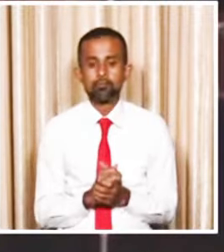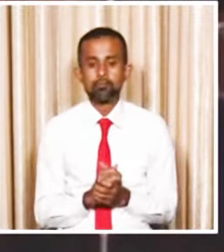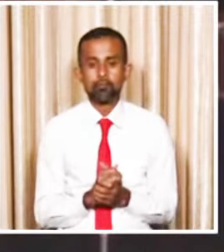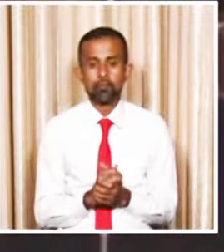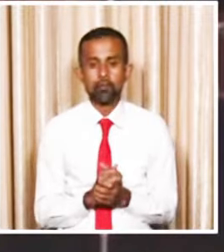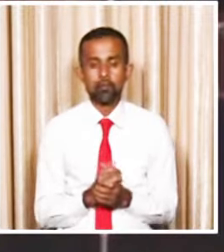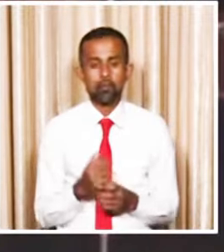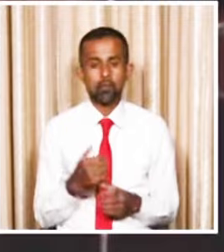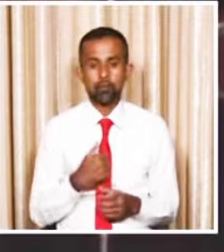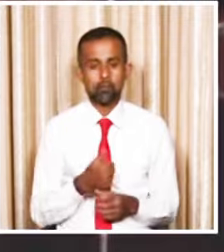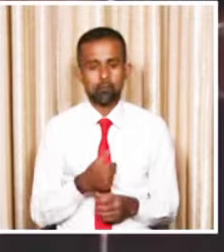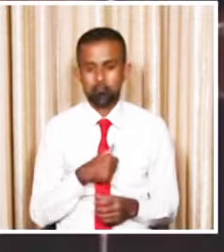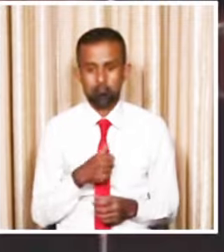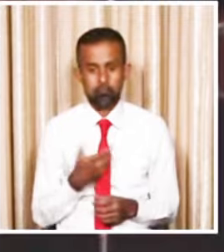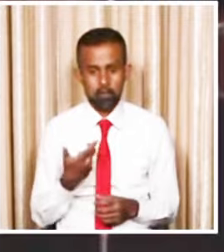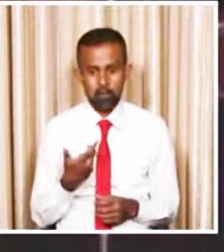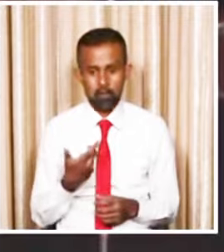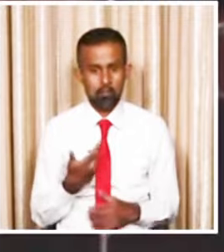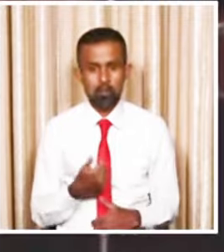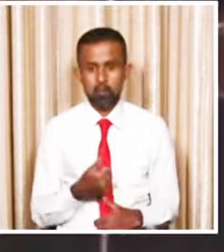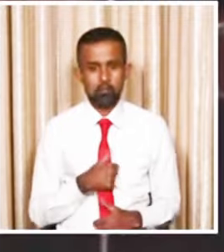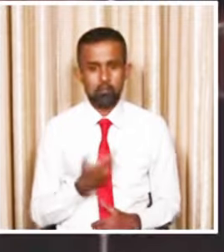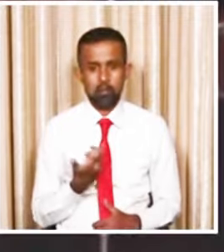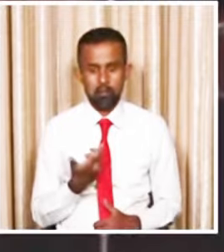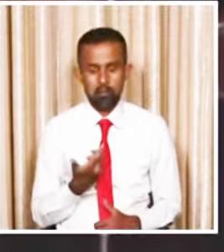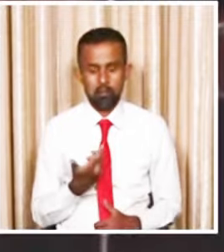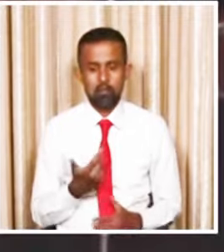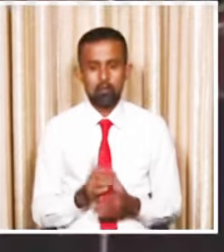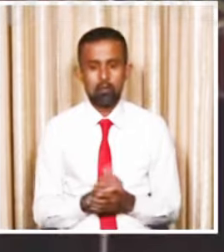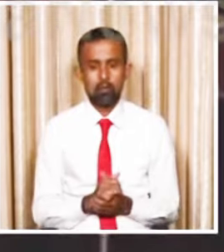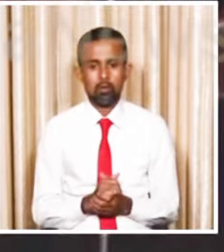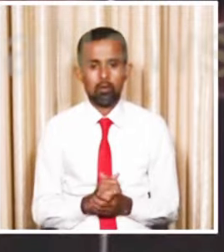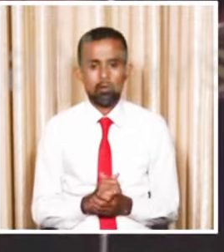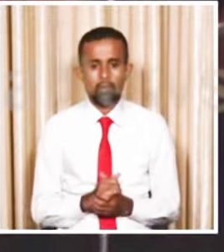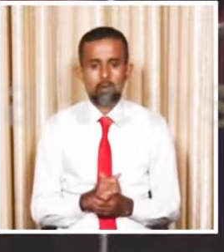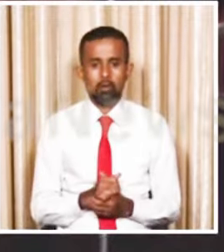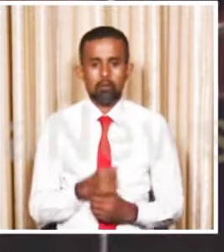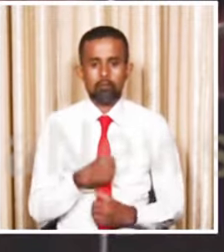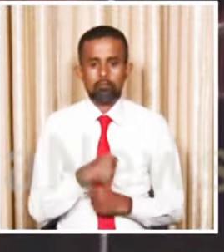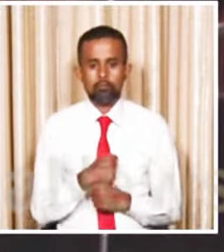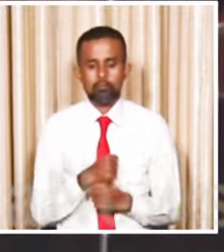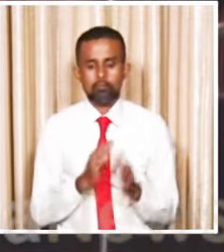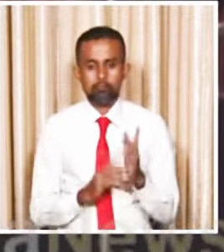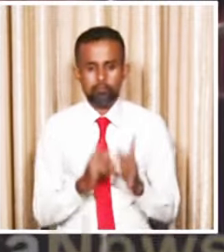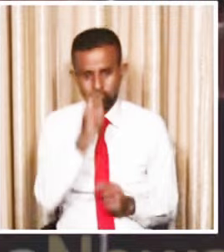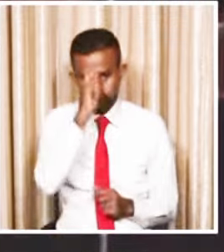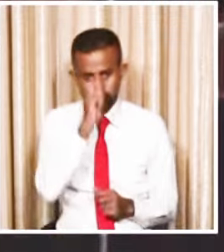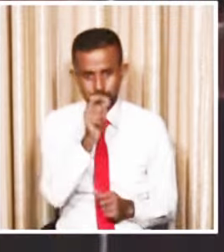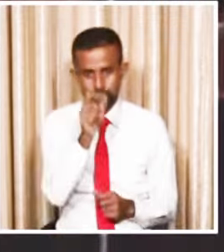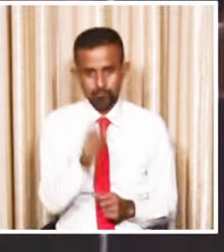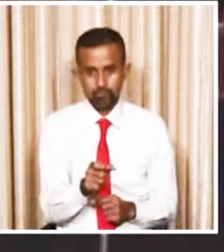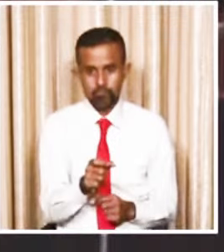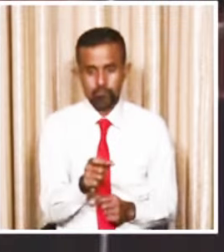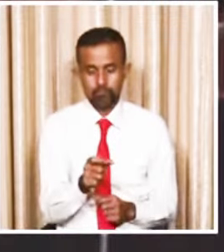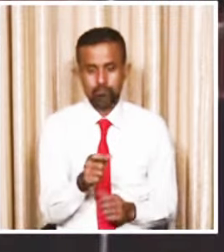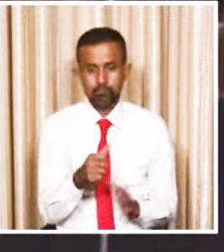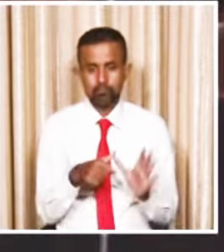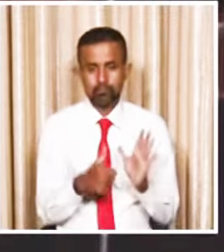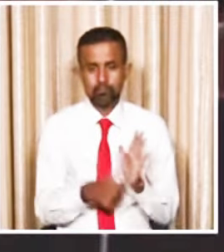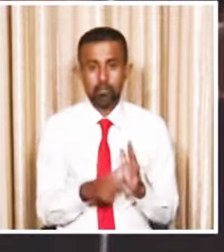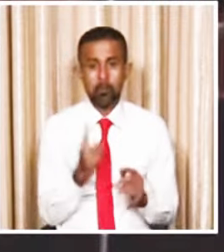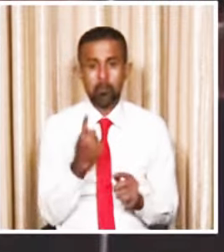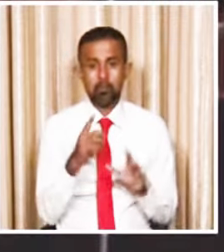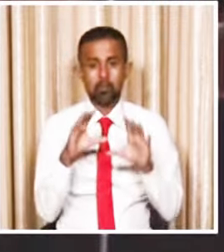విరసకి అయ్యప్ప ఇక్కడ ఇక్కడికి వెళ్ళిన అతి కింద కారణం గారు రాజ్యమని మీ పనతే